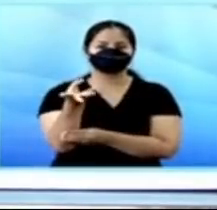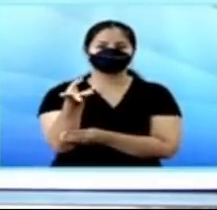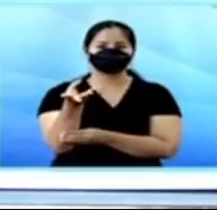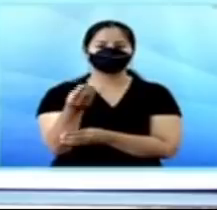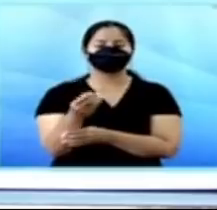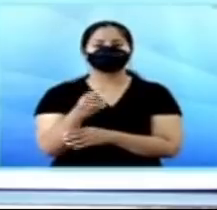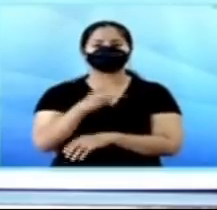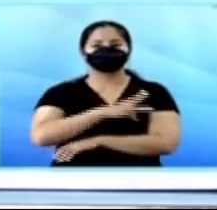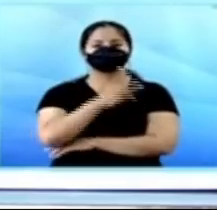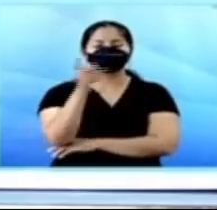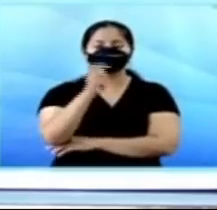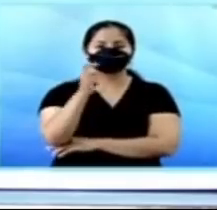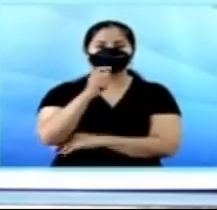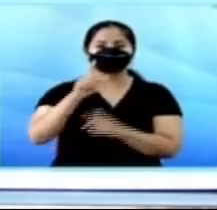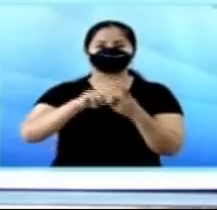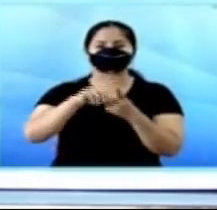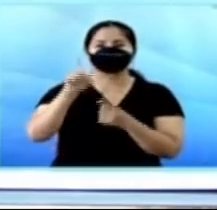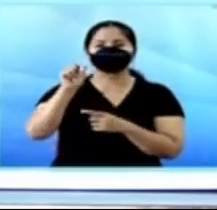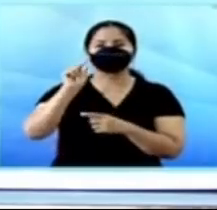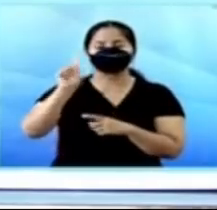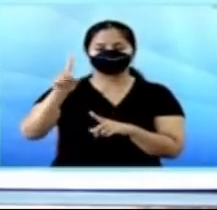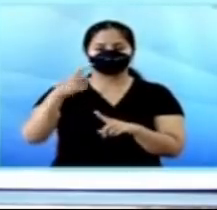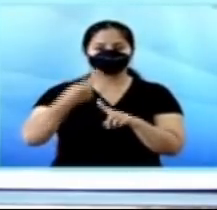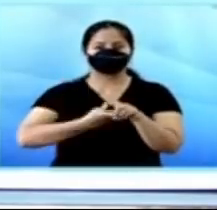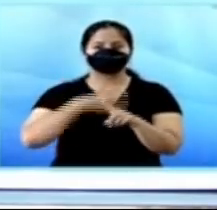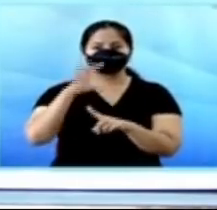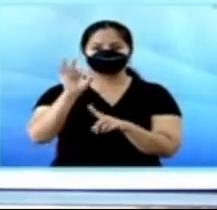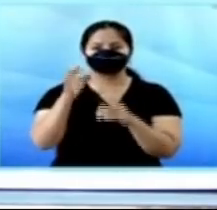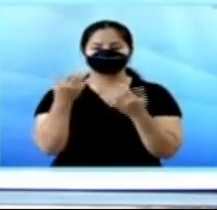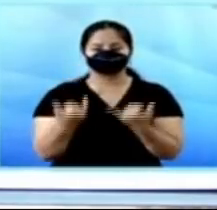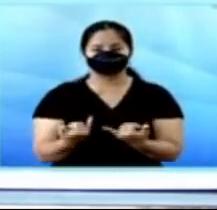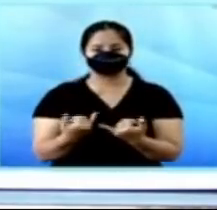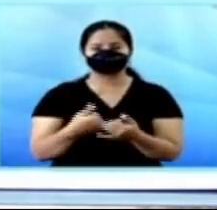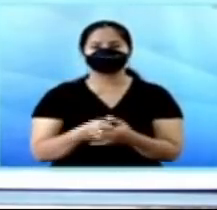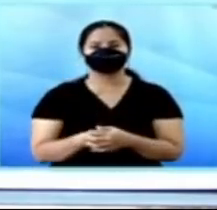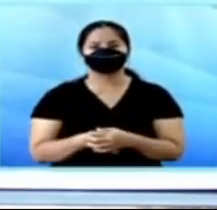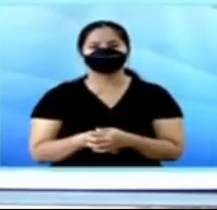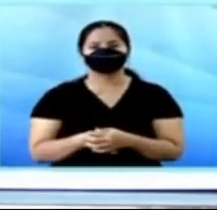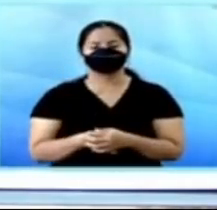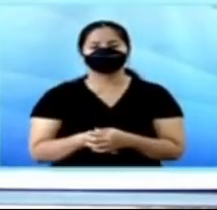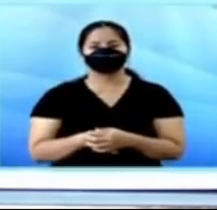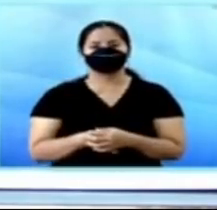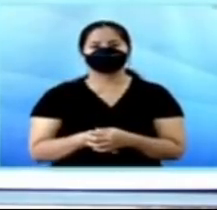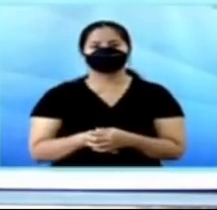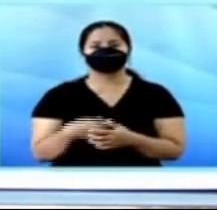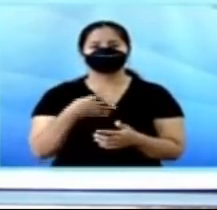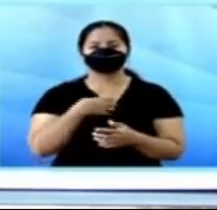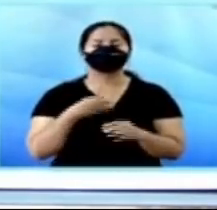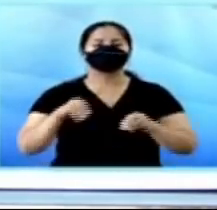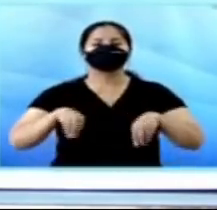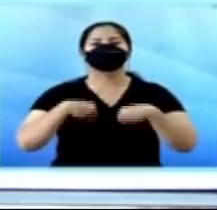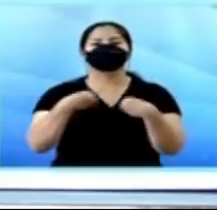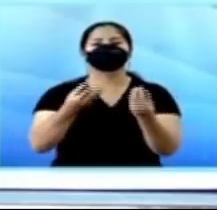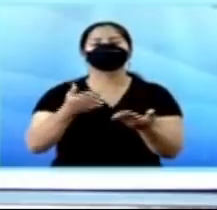ในวันอังคารที่สเวตกันยาปี2021นี้ก็แม่นอยากให้บรรดาท่